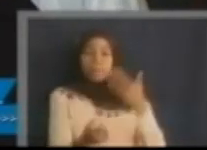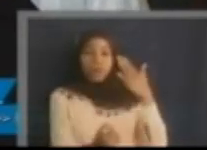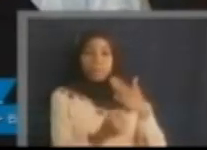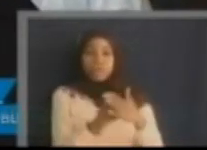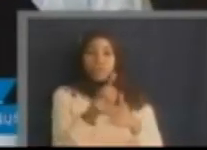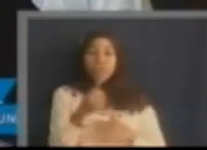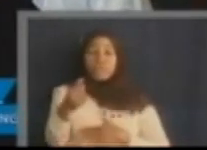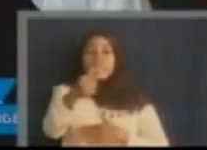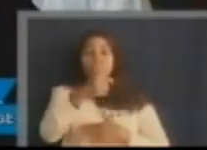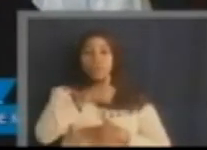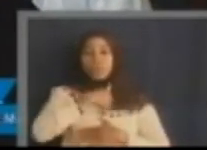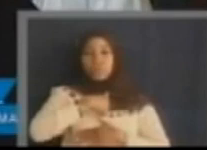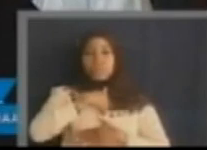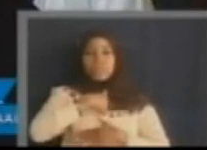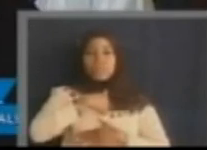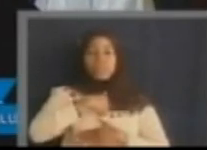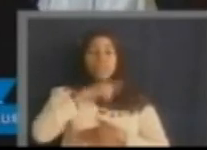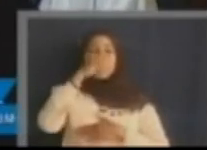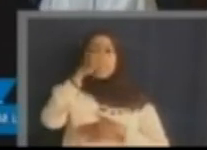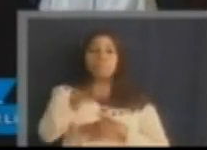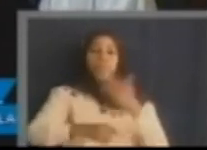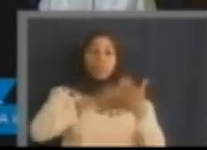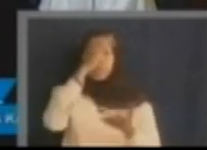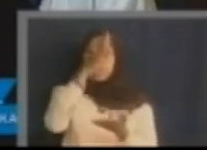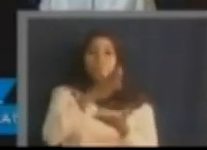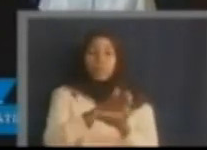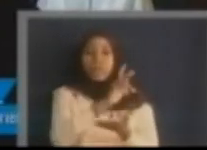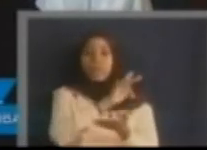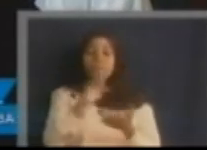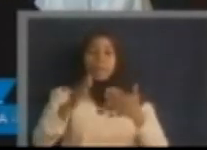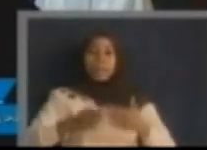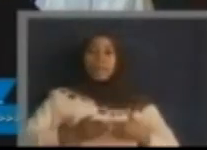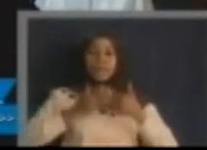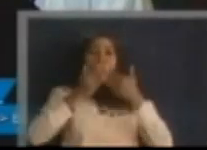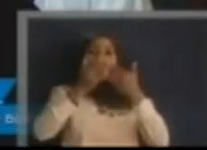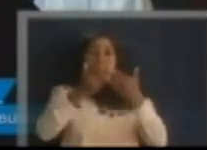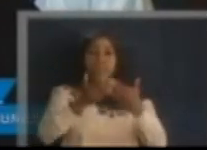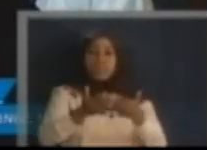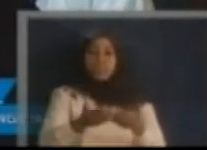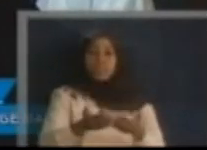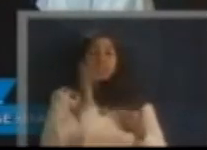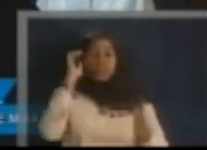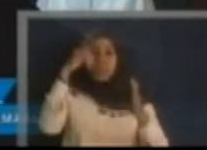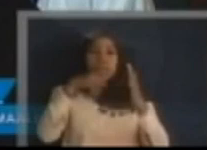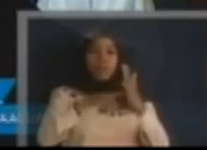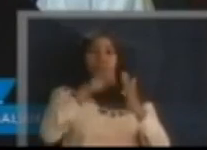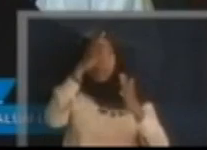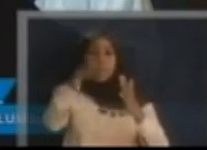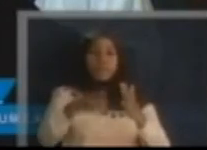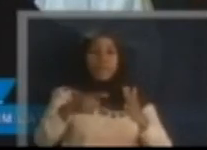binafsi ninaona kwamba ni kweli kama ambavyo yamewasilishwa, na kwa maana hiyo ninaunga mkono